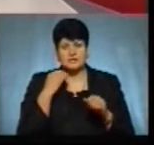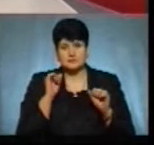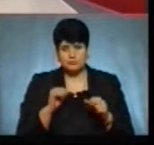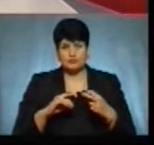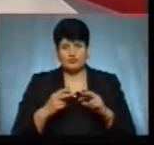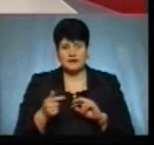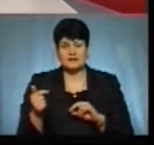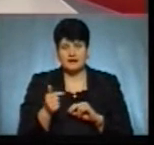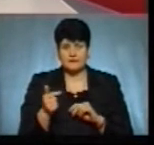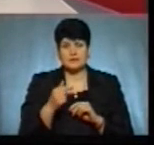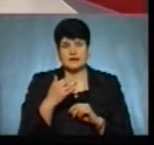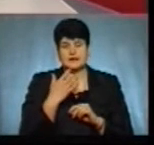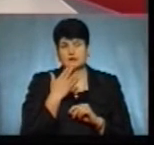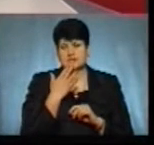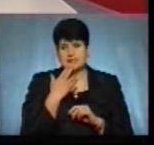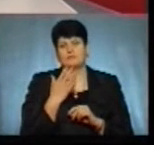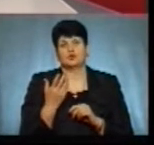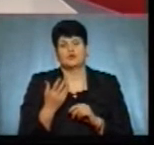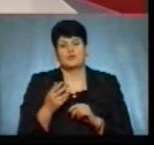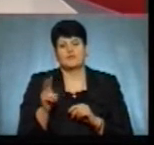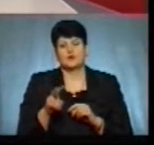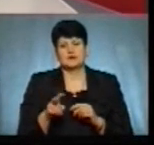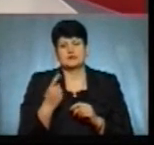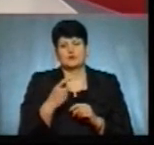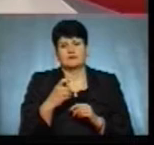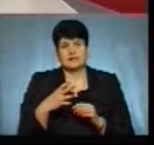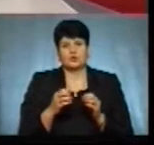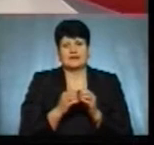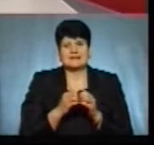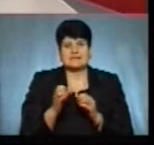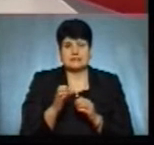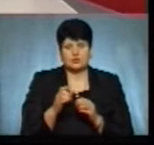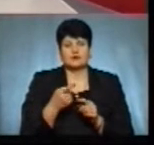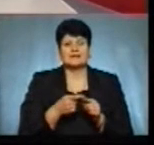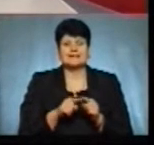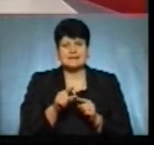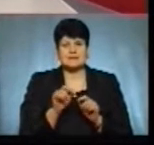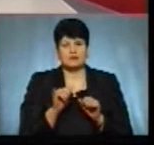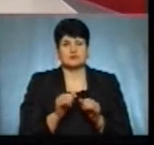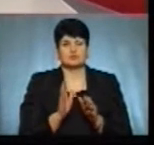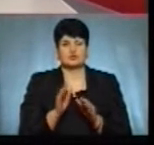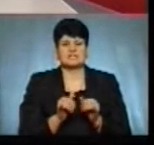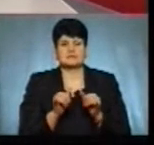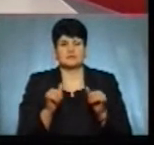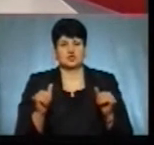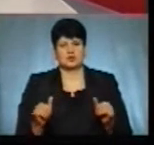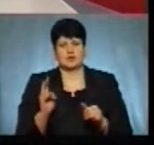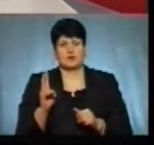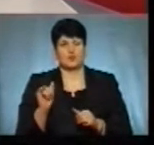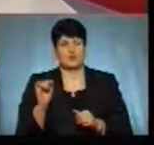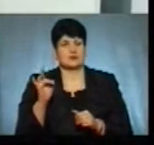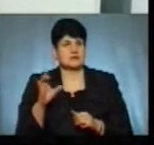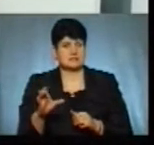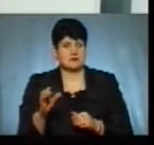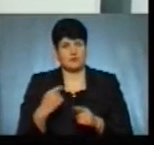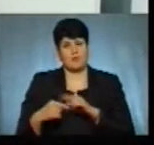на іноземну валюту через онлайн-банкінг за хвилину, за 10 секунд, і відповідно це може далі спровокувати ріст курсу. А може бути зворотня тенденція.